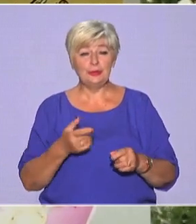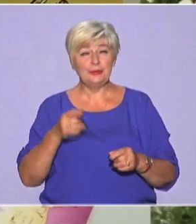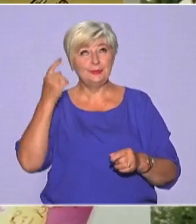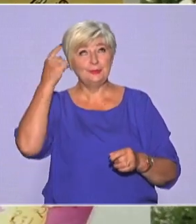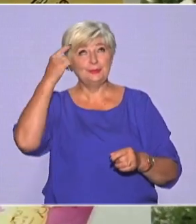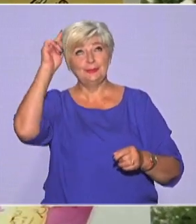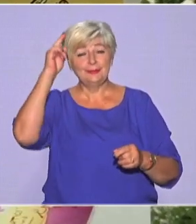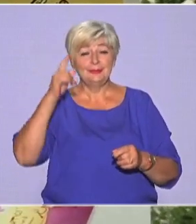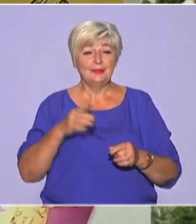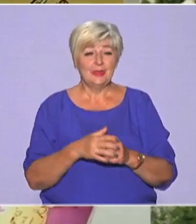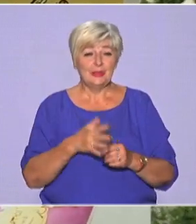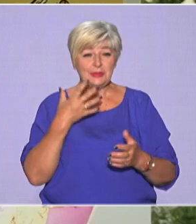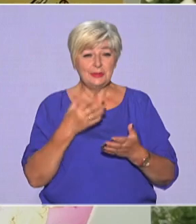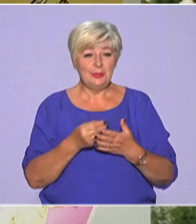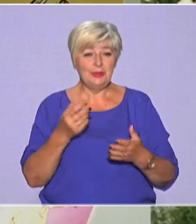там якісь такі